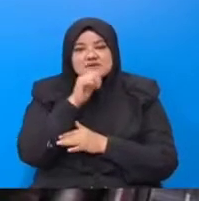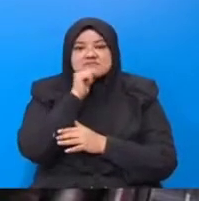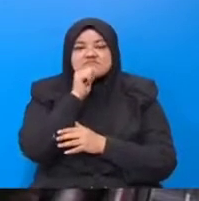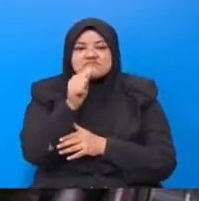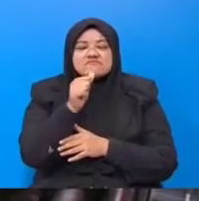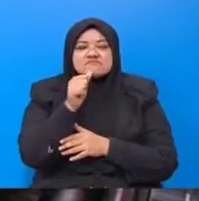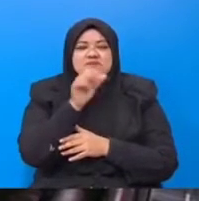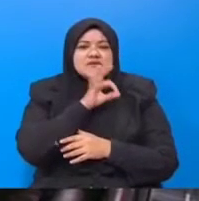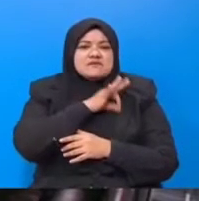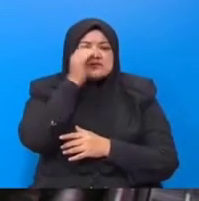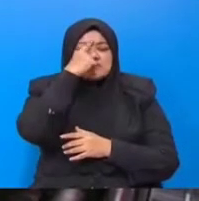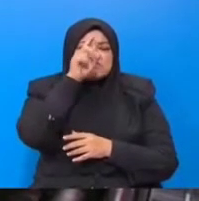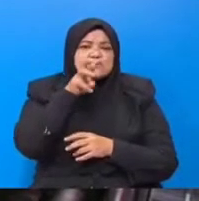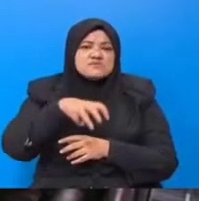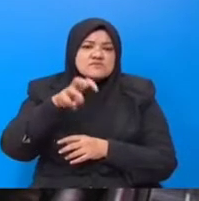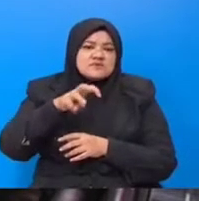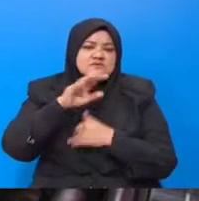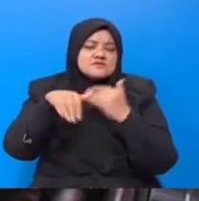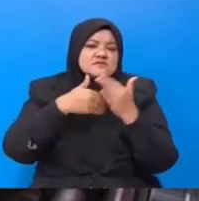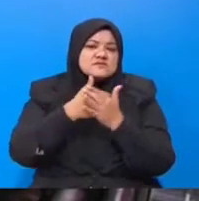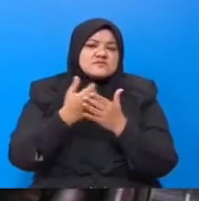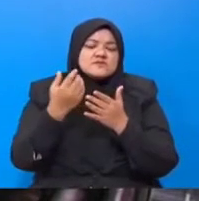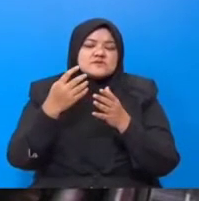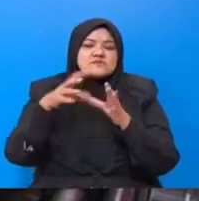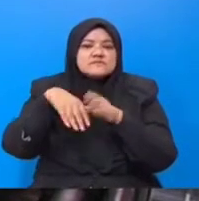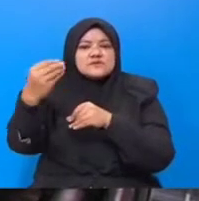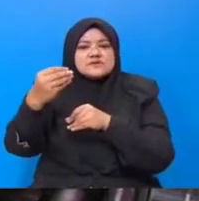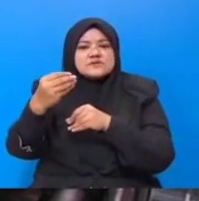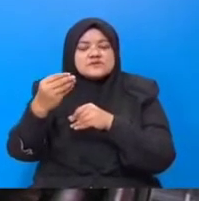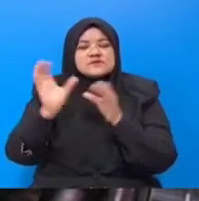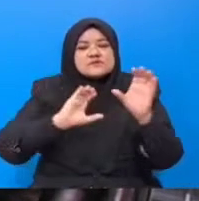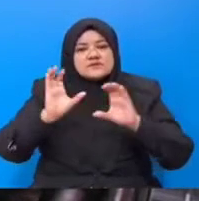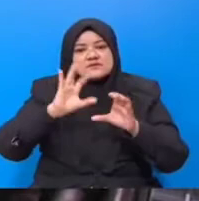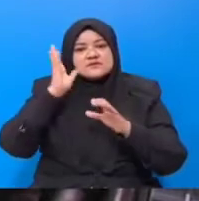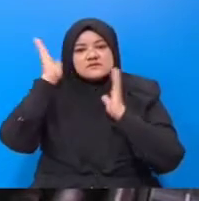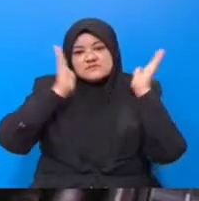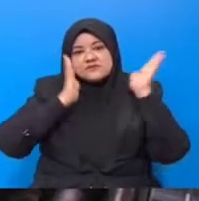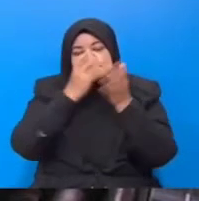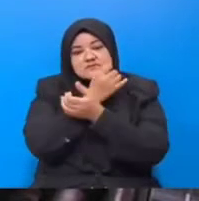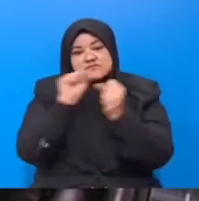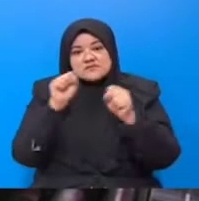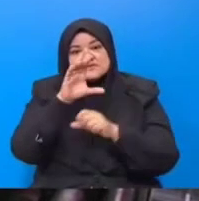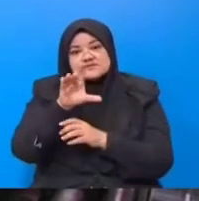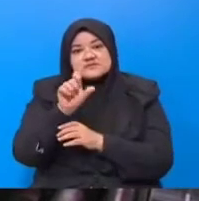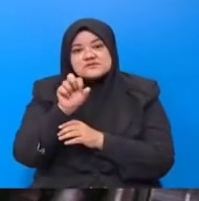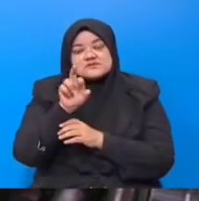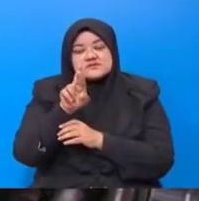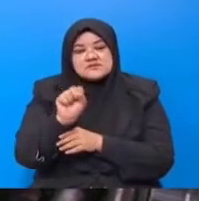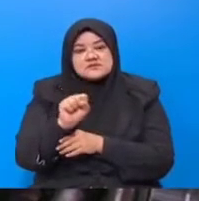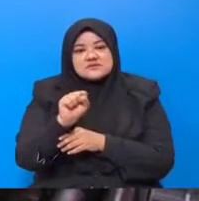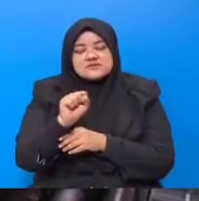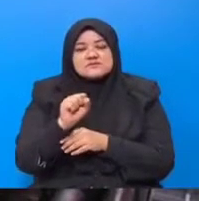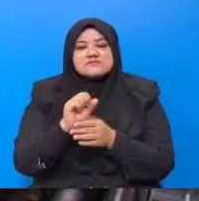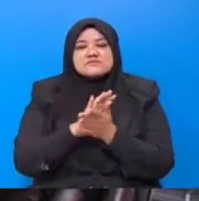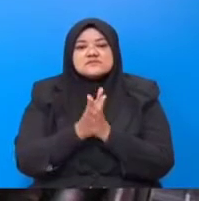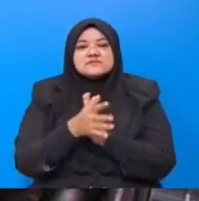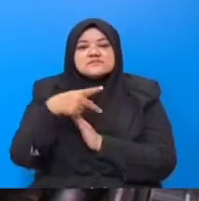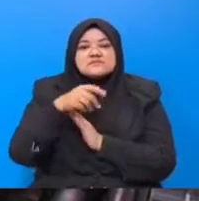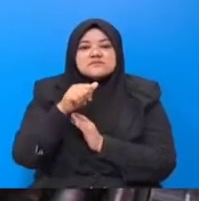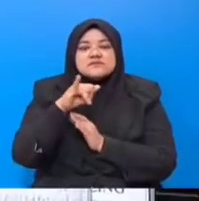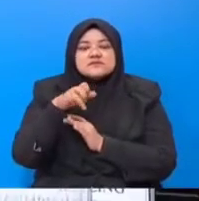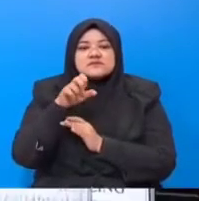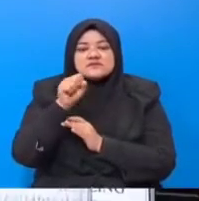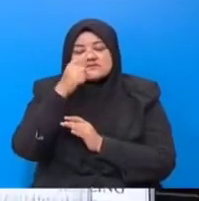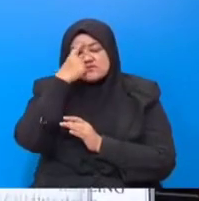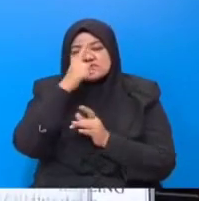tidak berhasrat untuk mewajibkan Spanyol setiap pengeluaran kereta di Malaysia menyediakan si Aries menjadi PKS